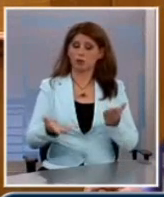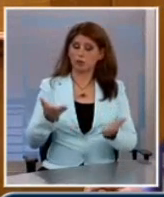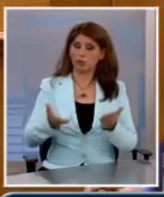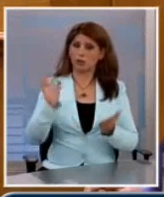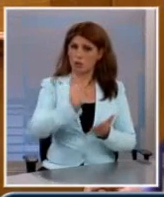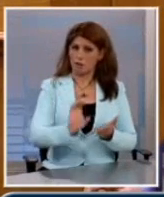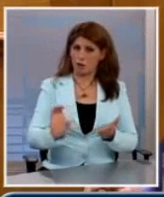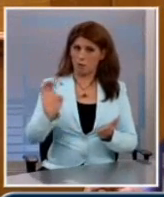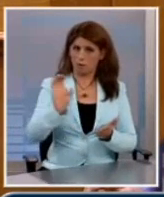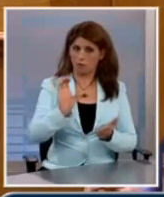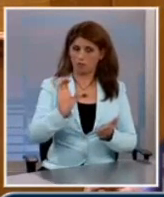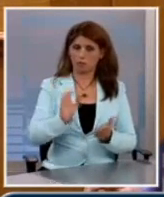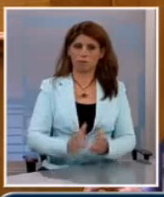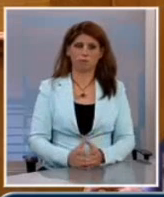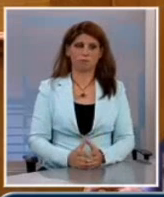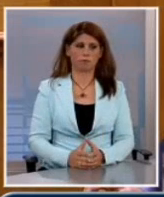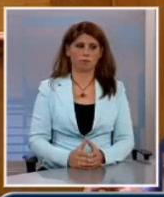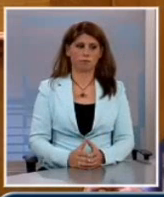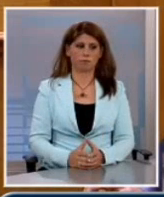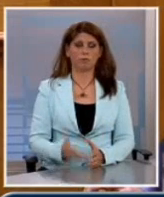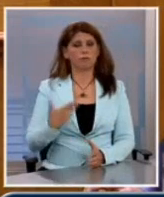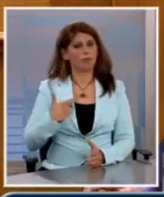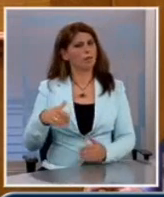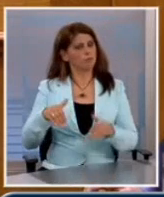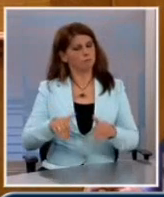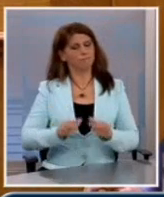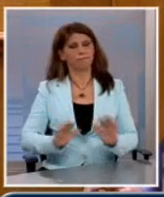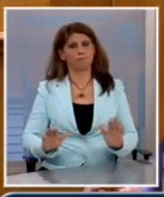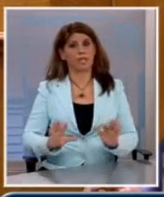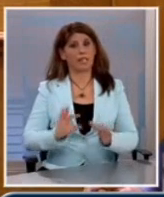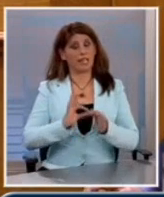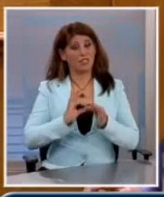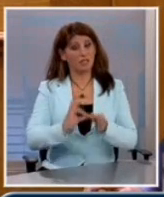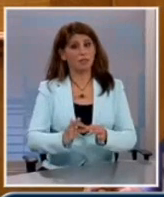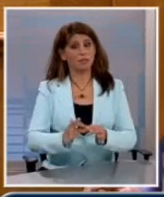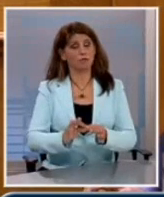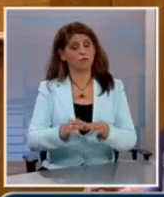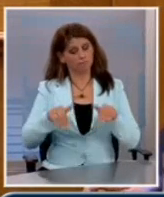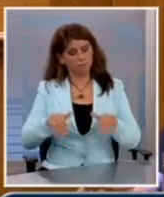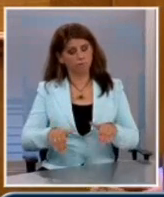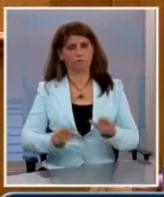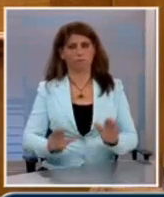Ευρώπη. Τη στηρίσαμε και θα συνεχίσουμε να τη στηρούμε.